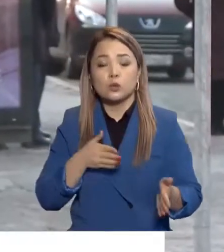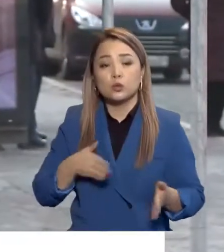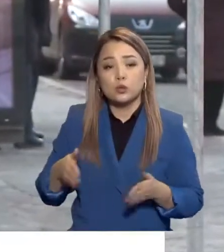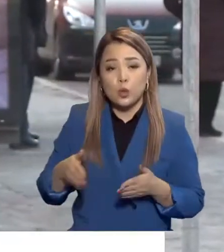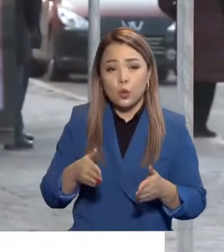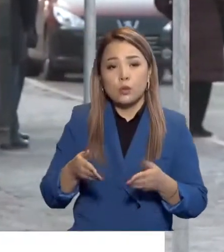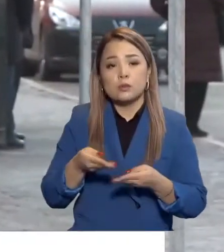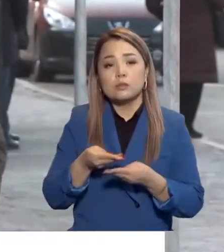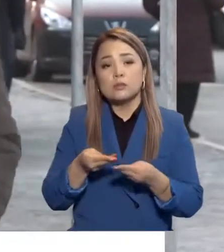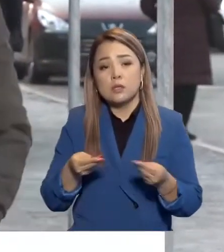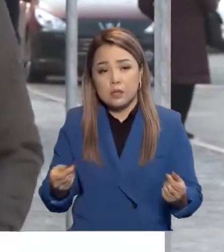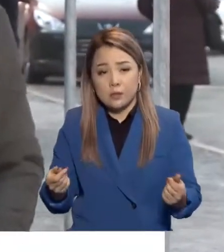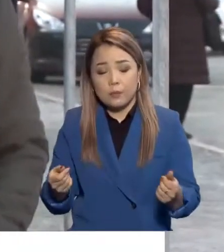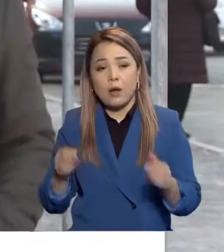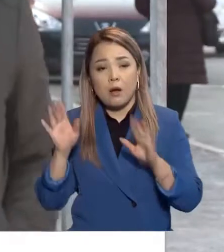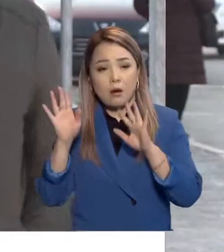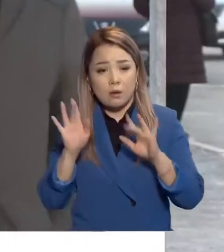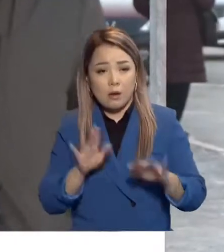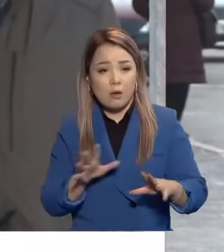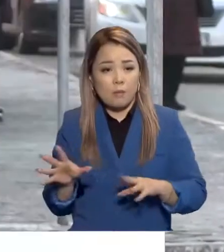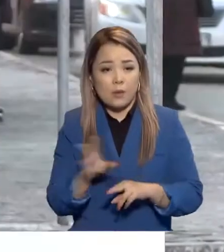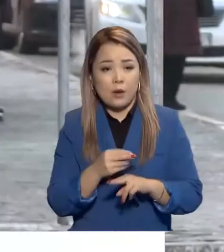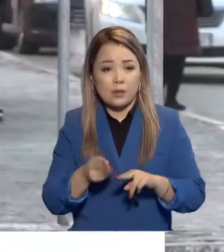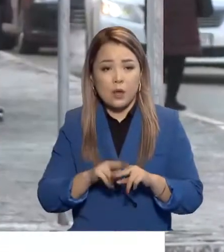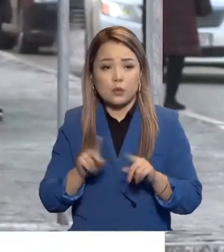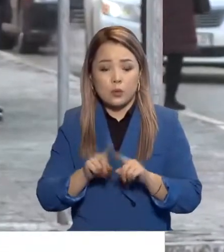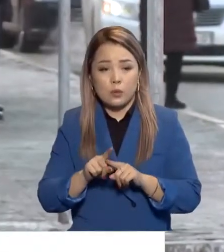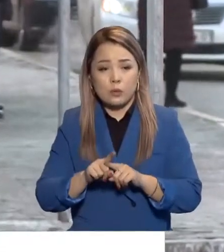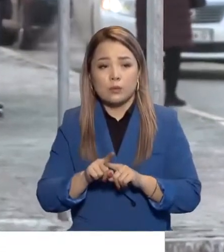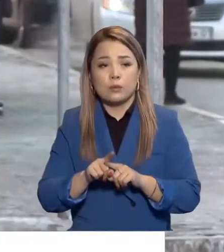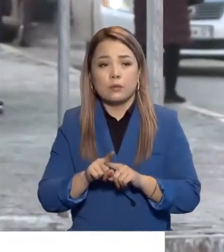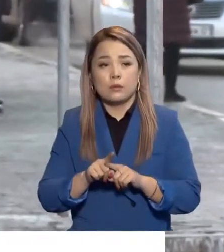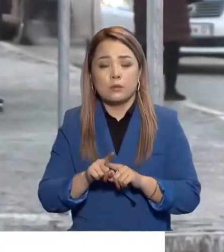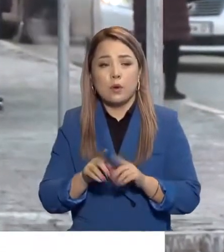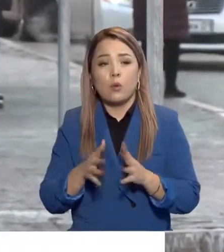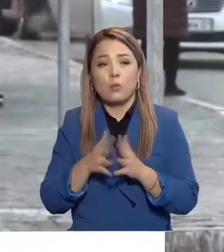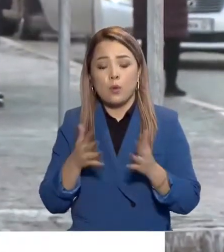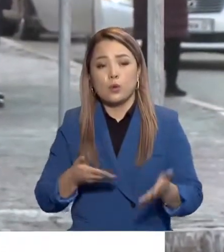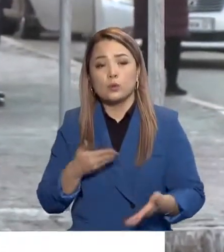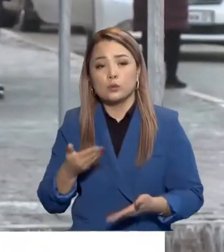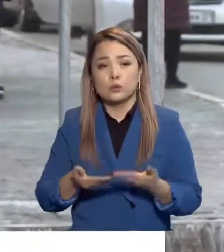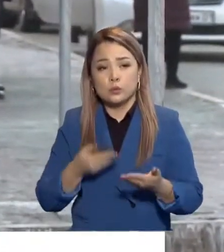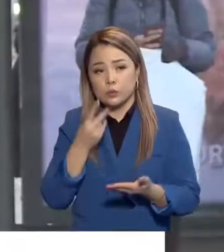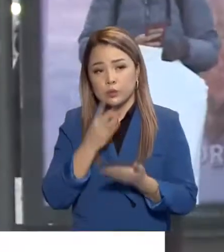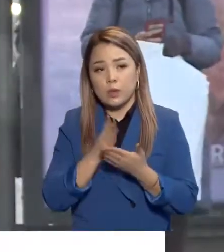бетіндегі қар еріп, қардың сөбесі көбесі жібіп тұр.